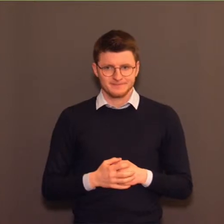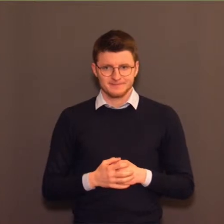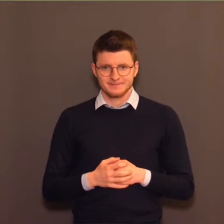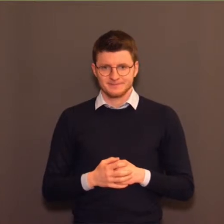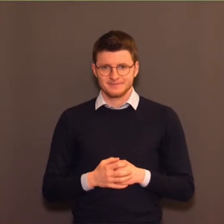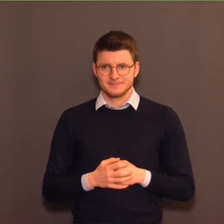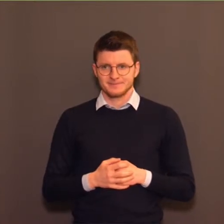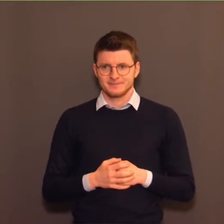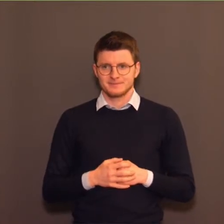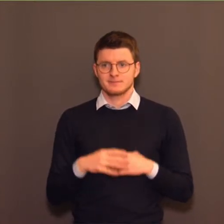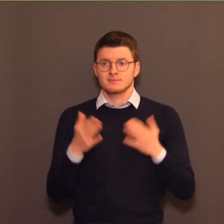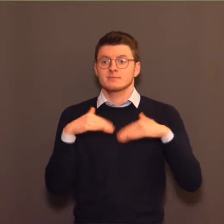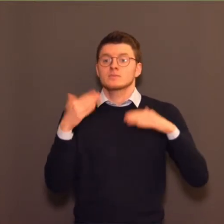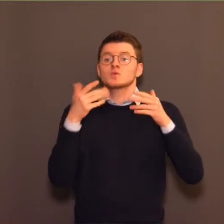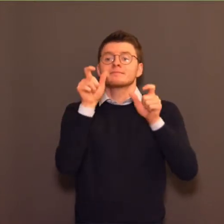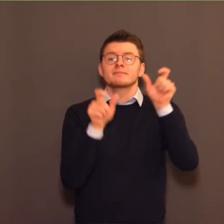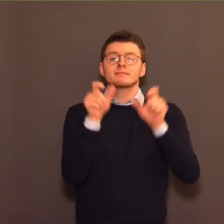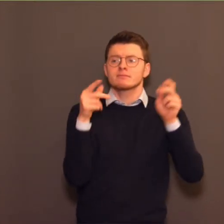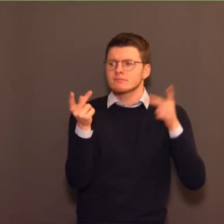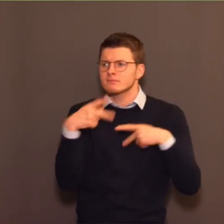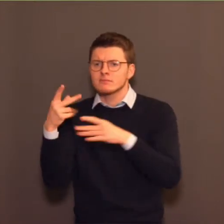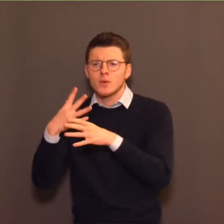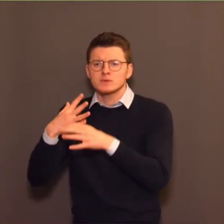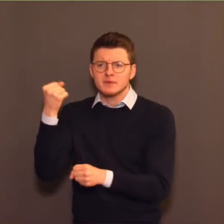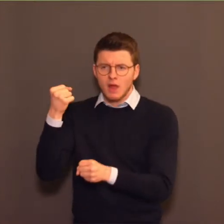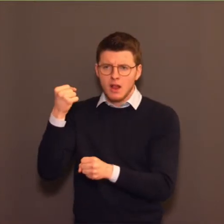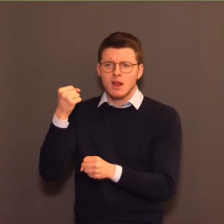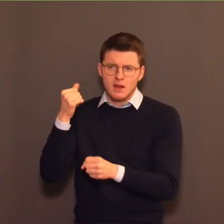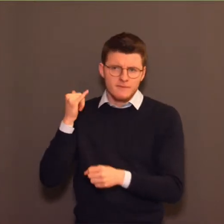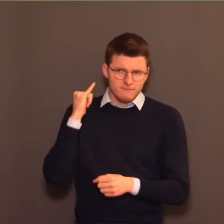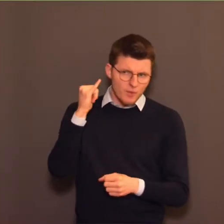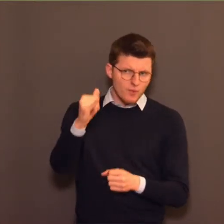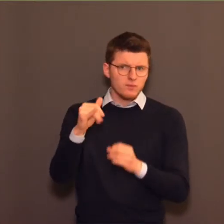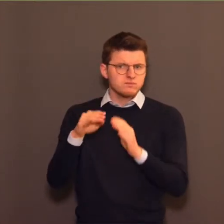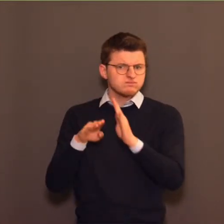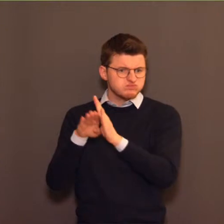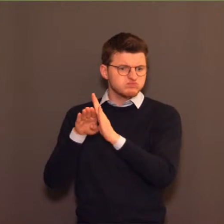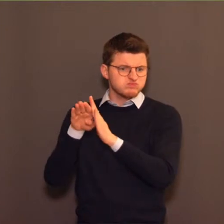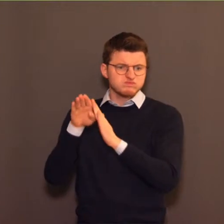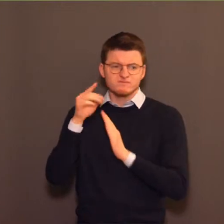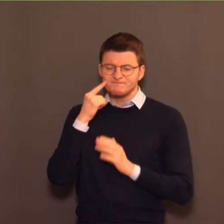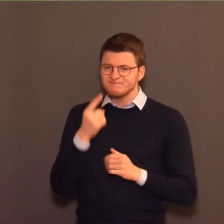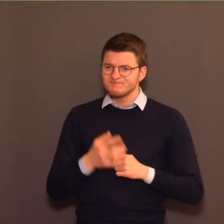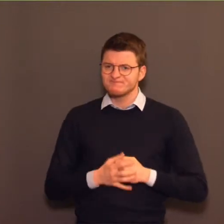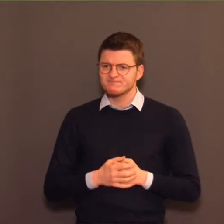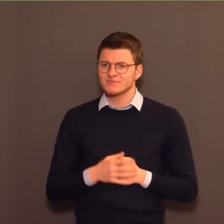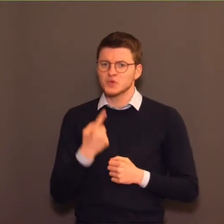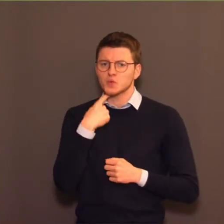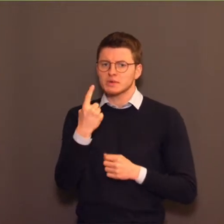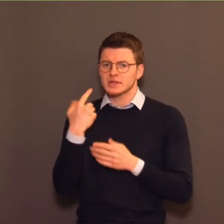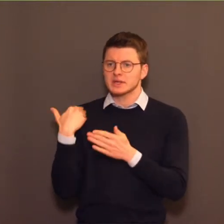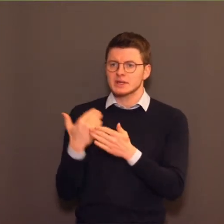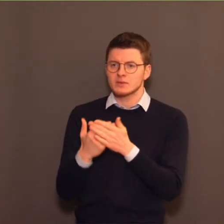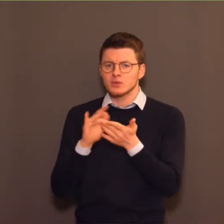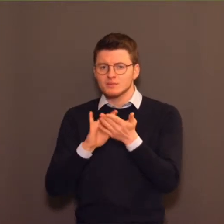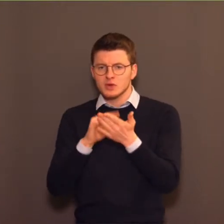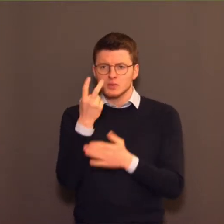De nieuwe ziekenhuisopnames blijven verder doorstijgen. De afgelopen week waren er